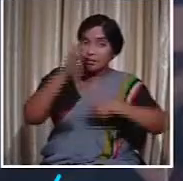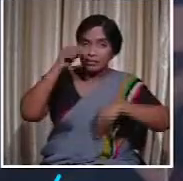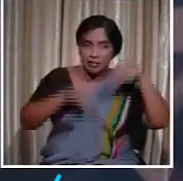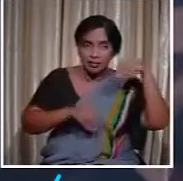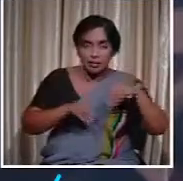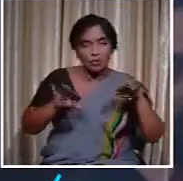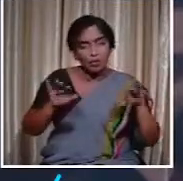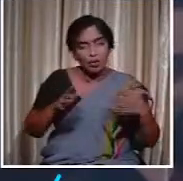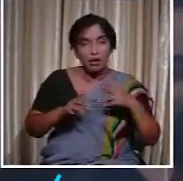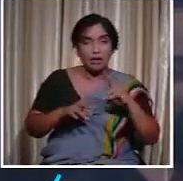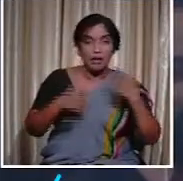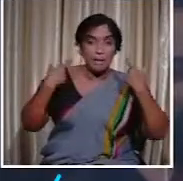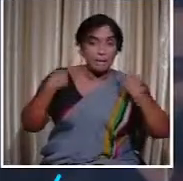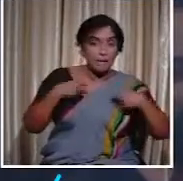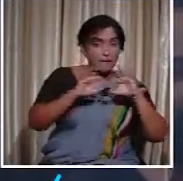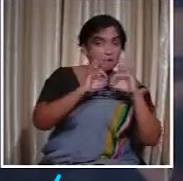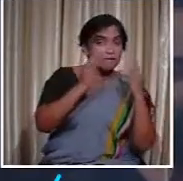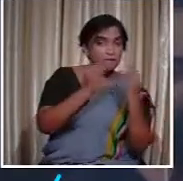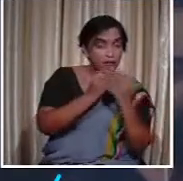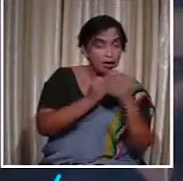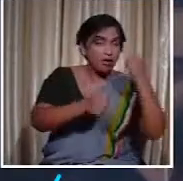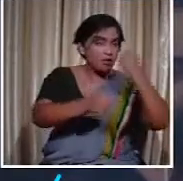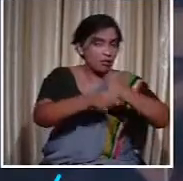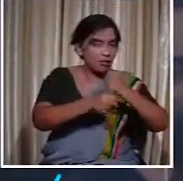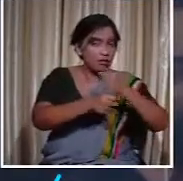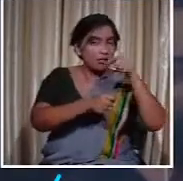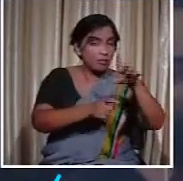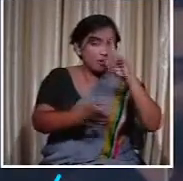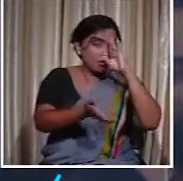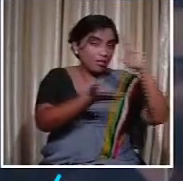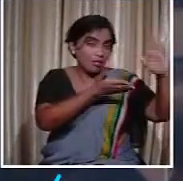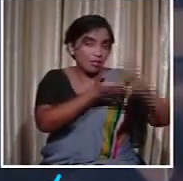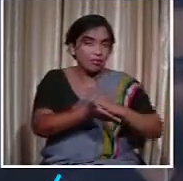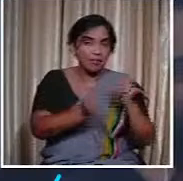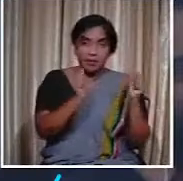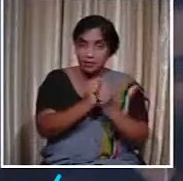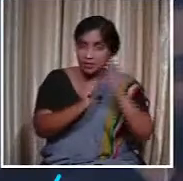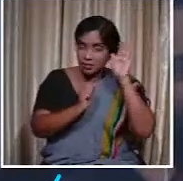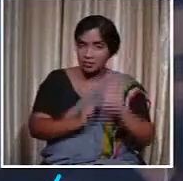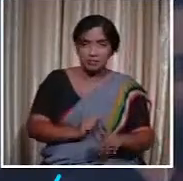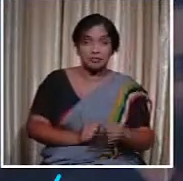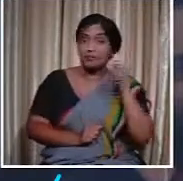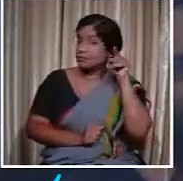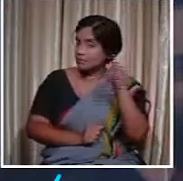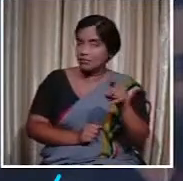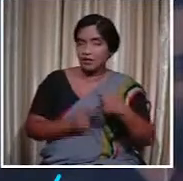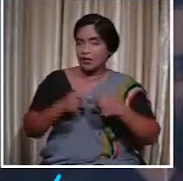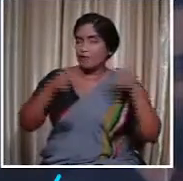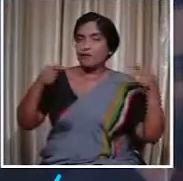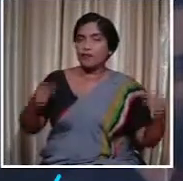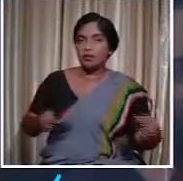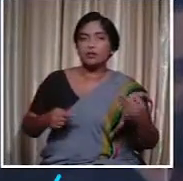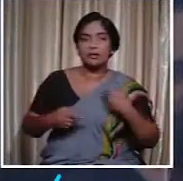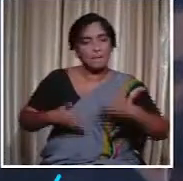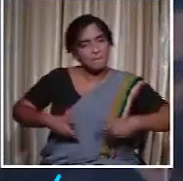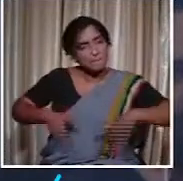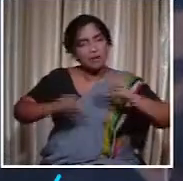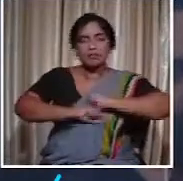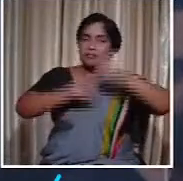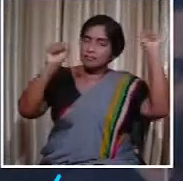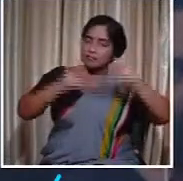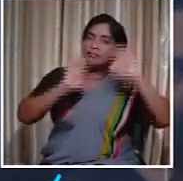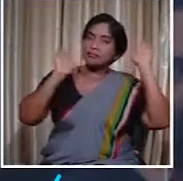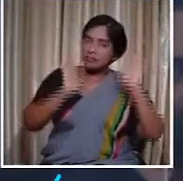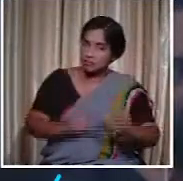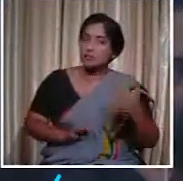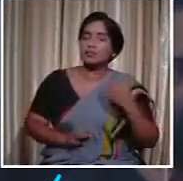මේ රාජපක්ෂ බවුලේ හෝ ඒ ආණ්ඩුවේ හෝ රැකවලක් වෙන්න එතුමා උත්සාහ කරනවනම් ඒකට විරුද්ධව මහපාරට යන්න අපට සිද්ධ වෙනවා